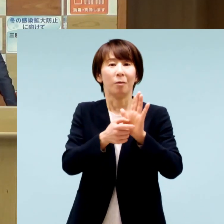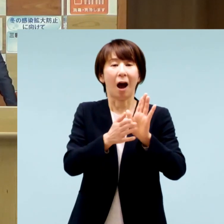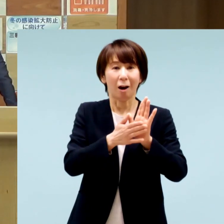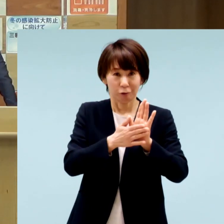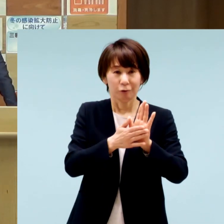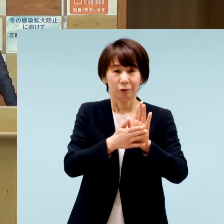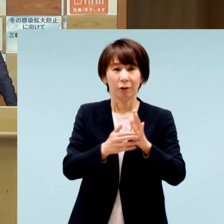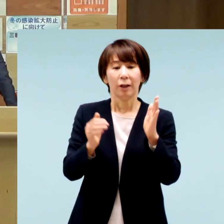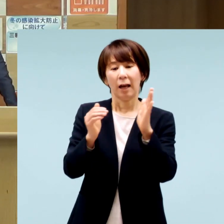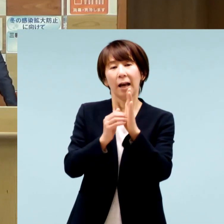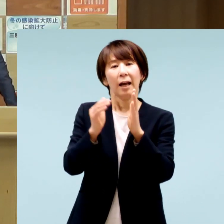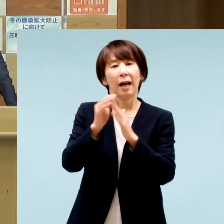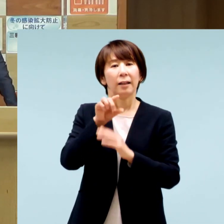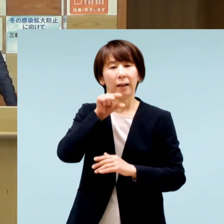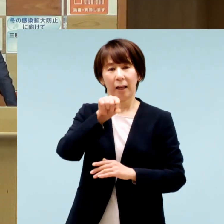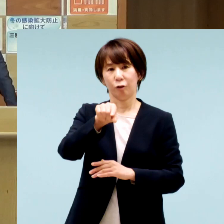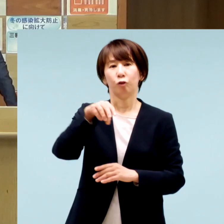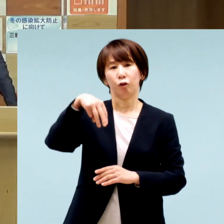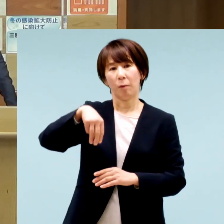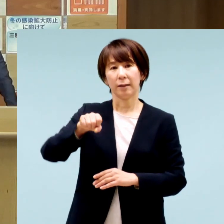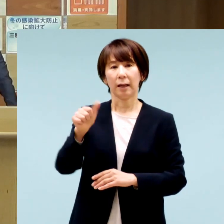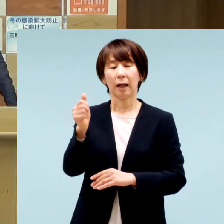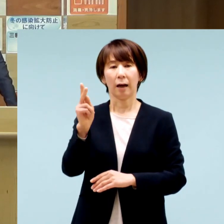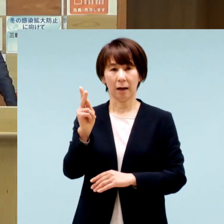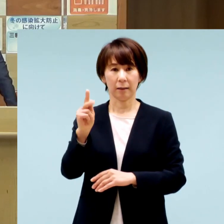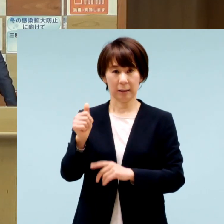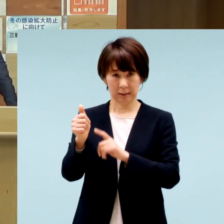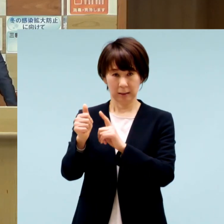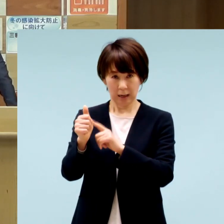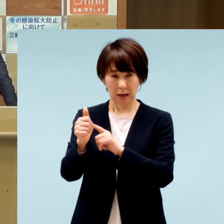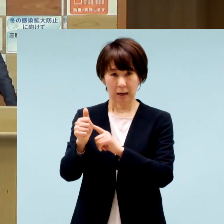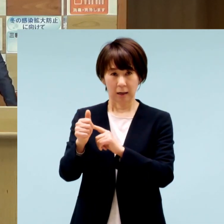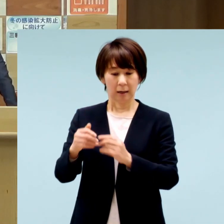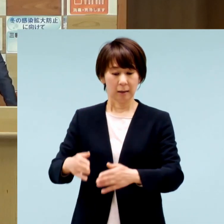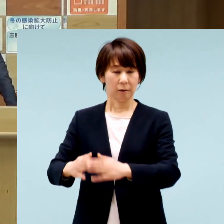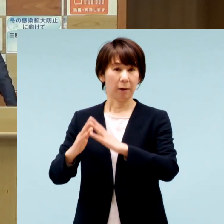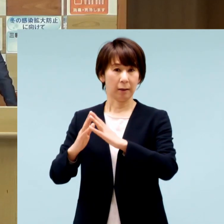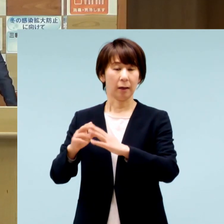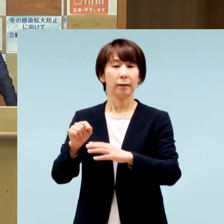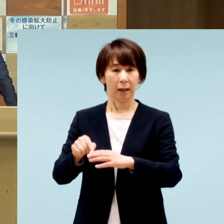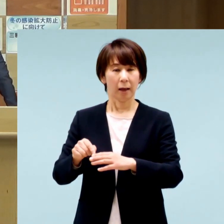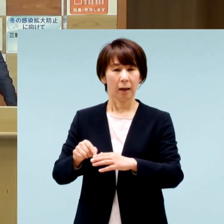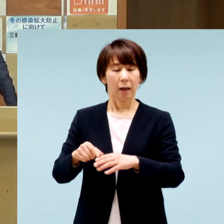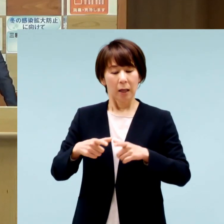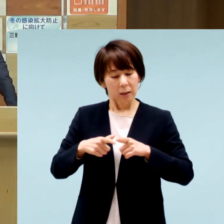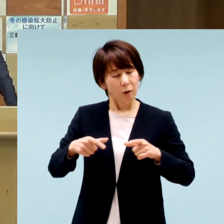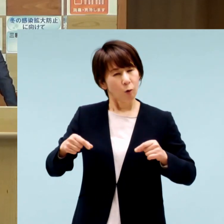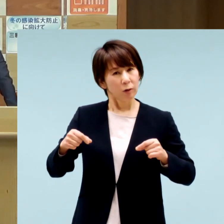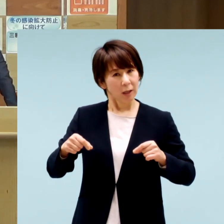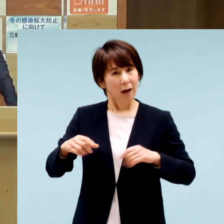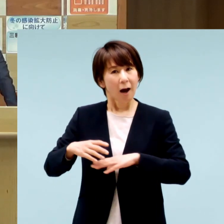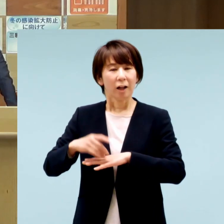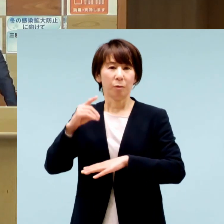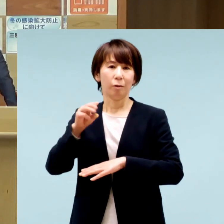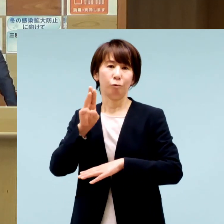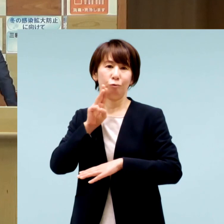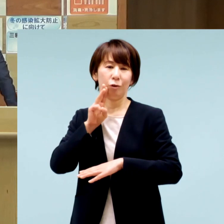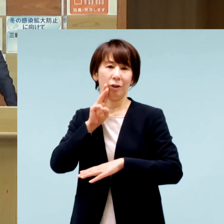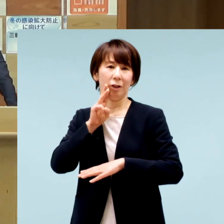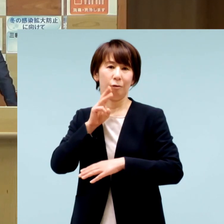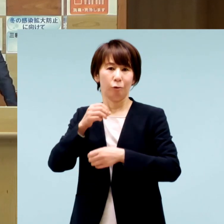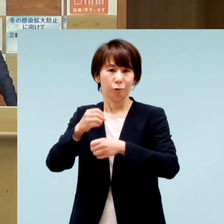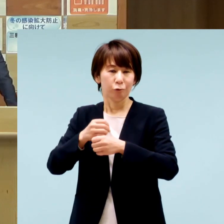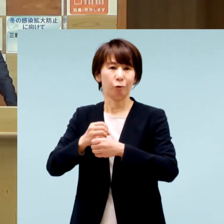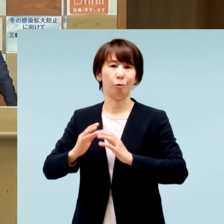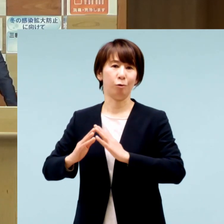創業いたしました我が国の最初期のウイスキーの蒸留施設になります。まあ、この度の